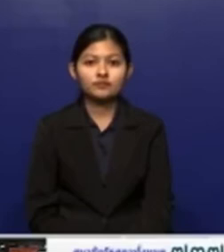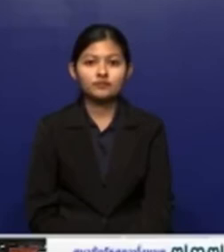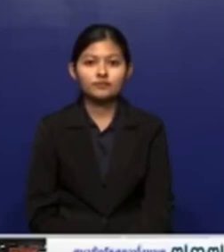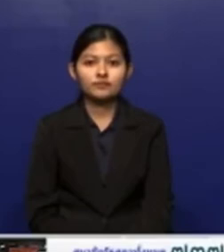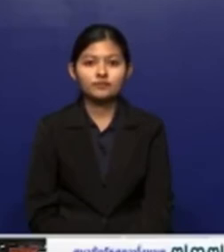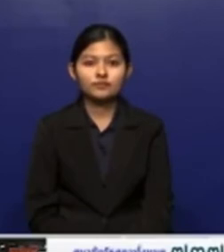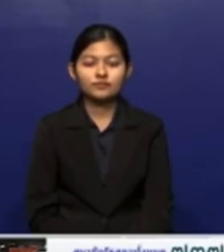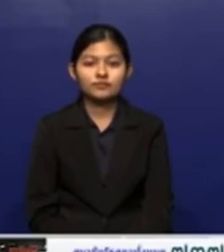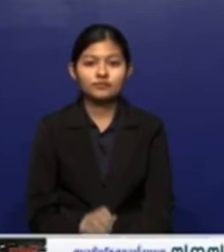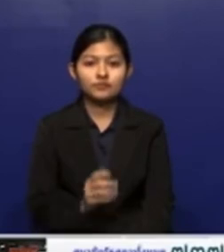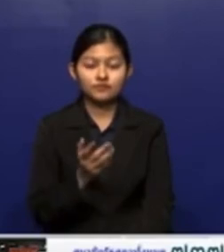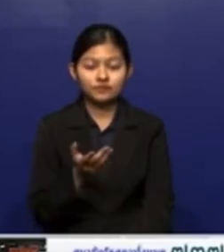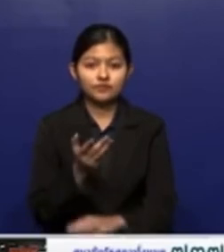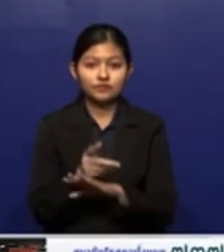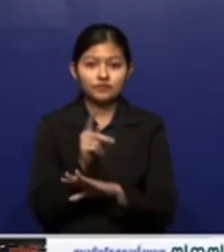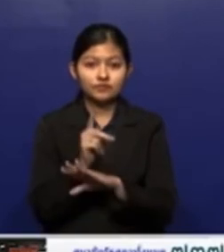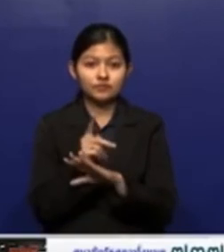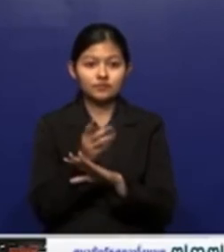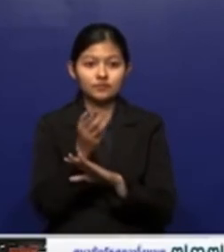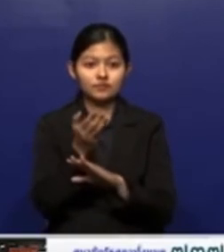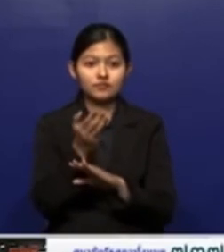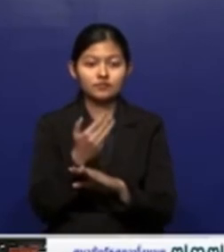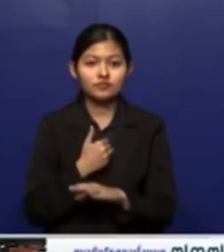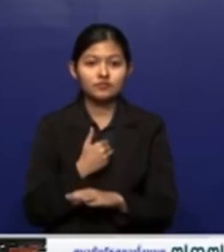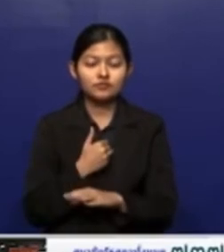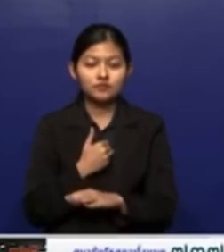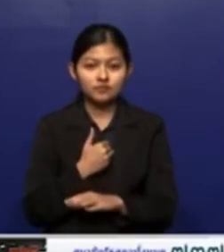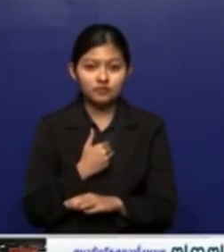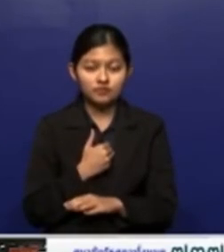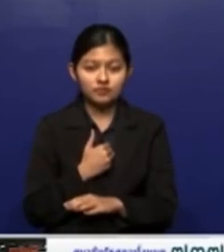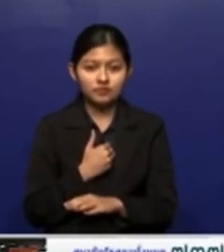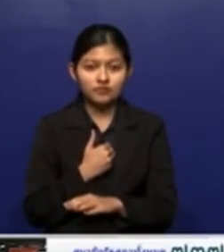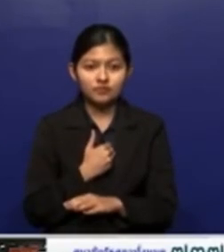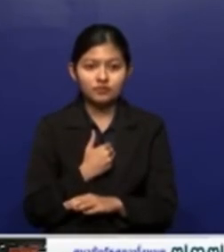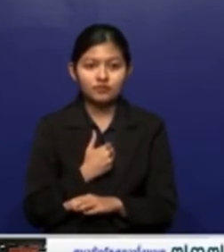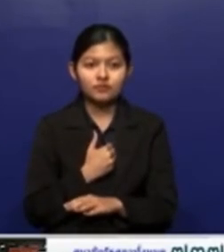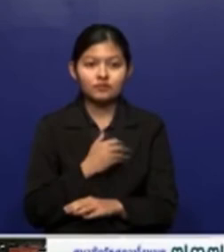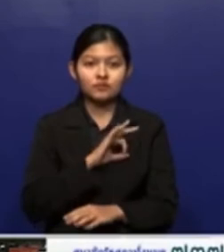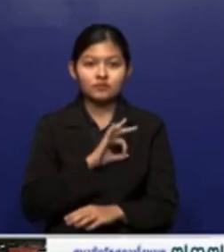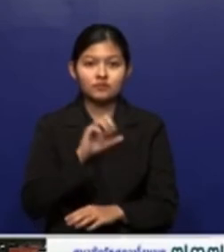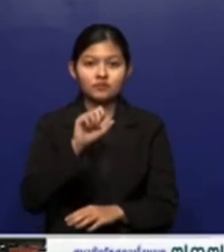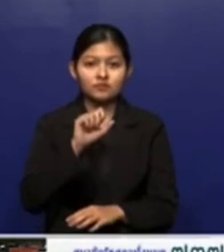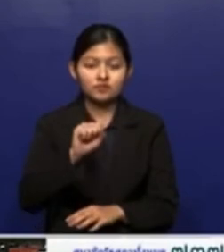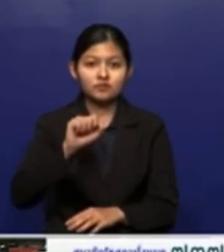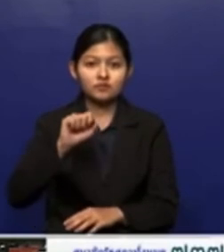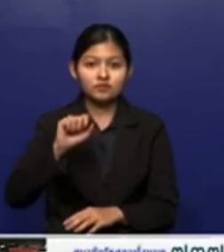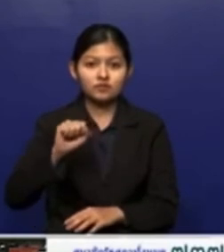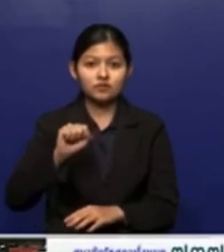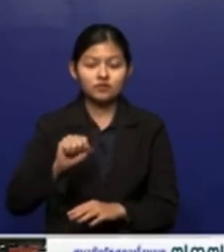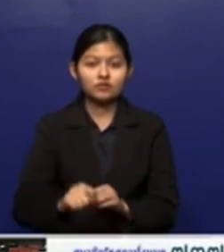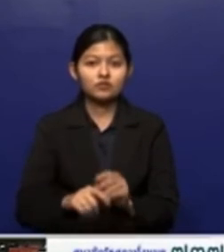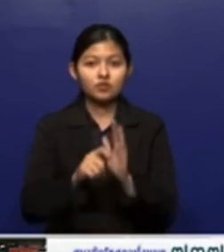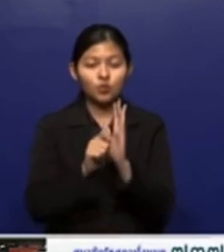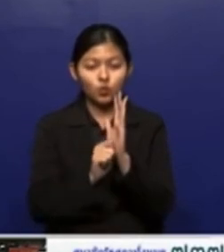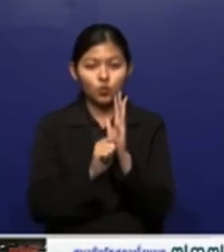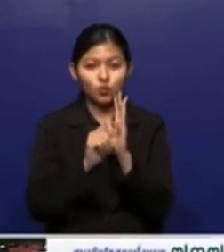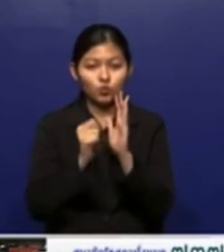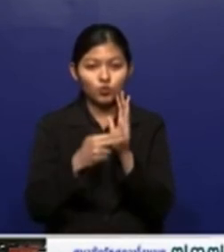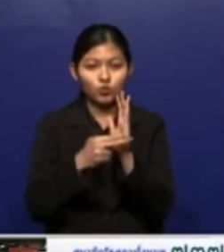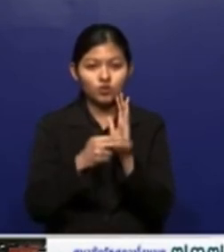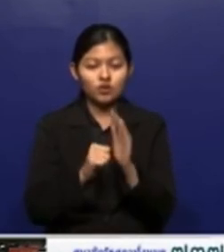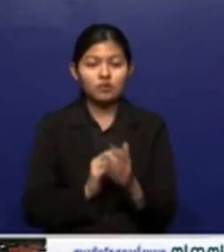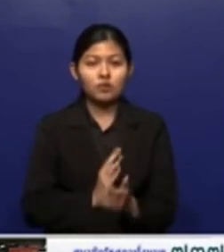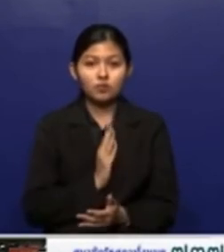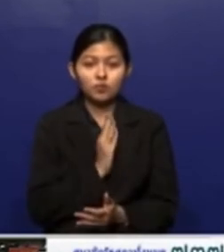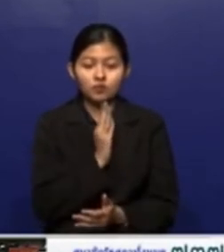แม่ทำไรครับทำไรครับผมชาดาไทยเศรษฐ์ครับสมาชิกสภาผู้แทนราษฎรจังหวัดอุทัยธานีพรรคภูมิใจ